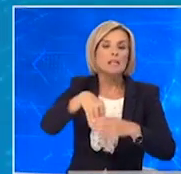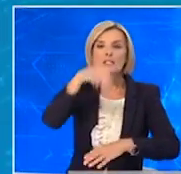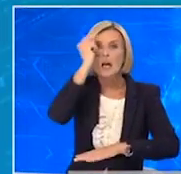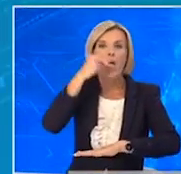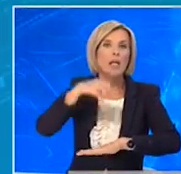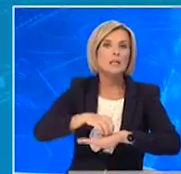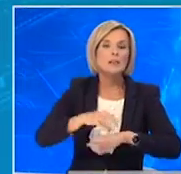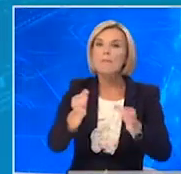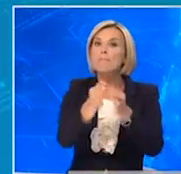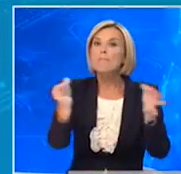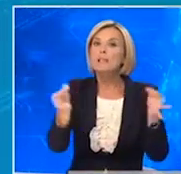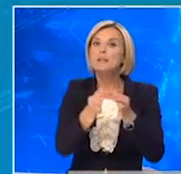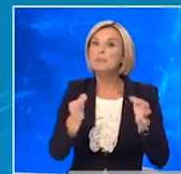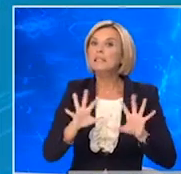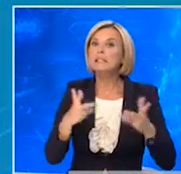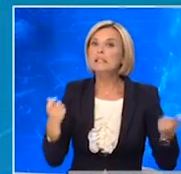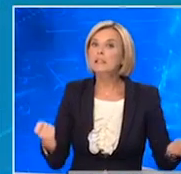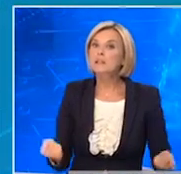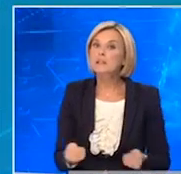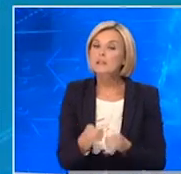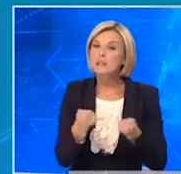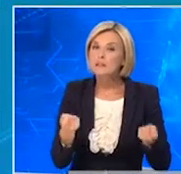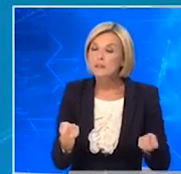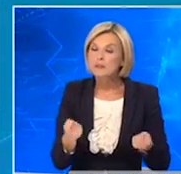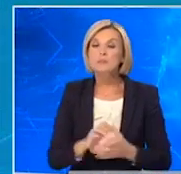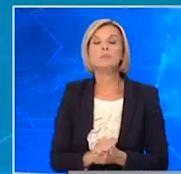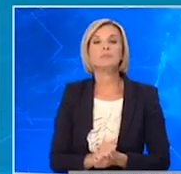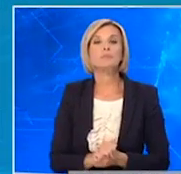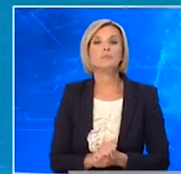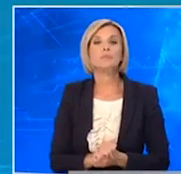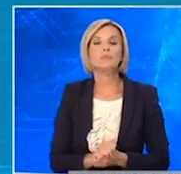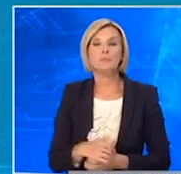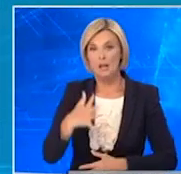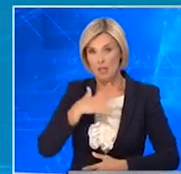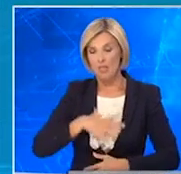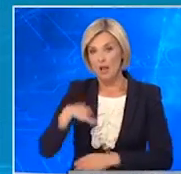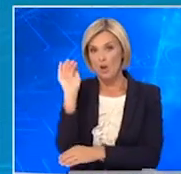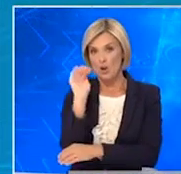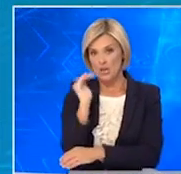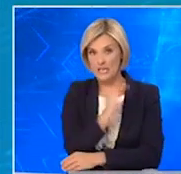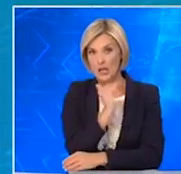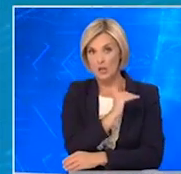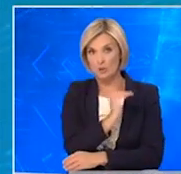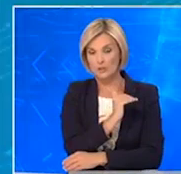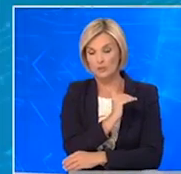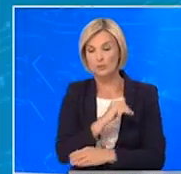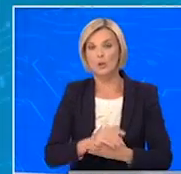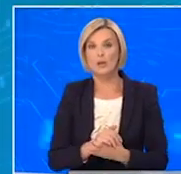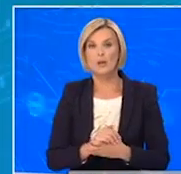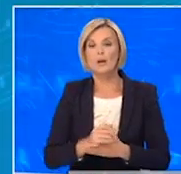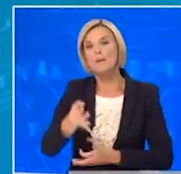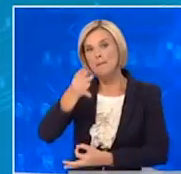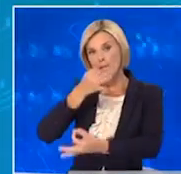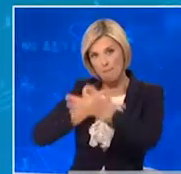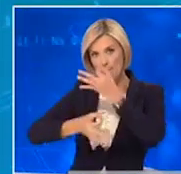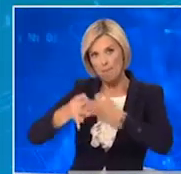τα νέα μέτρα που εξαγγέλλεται, που ανακοινώνεται να εφαρμοστούν. Και θα ήθελα να σας ρωτήσω και το εξής. Μας έχουν πει